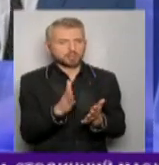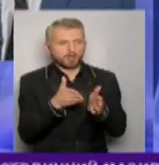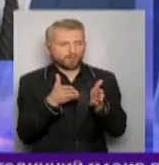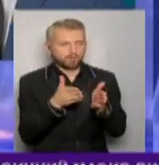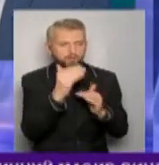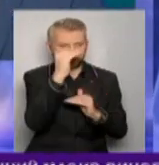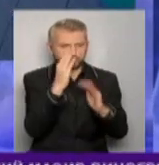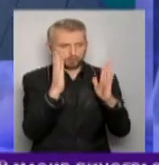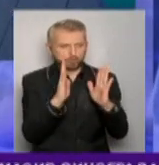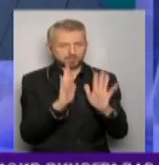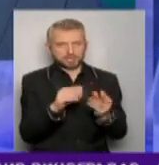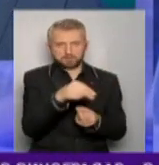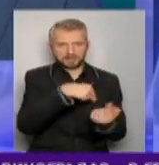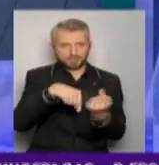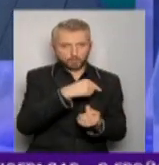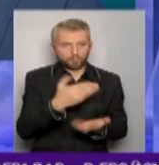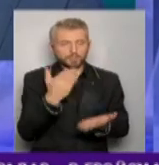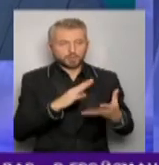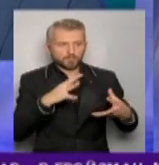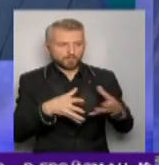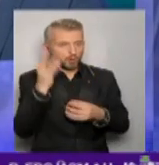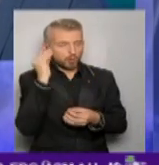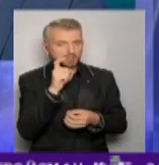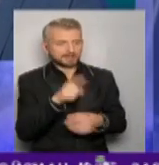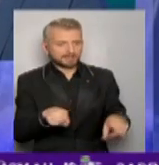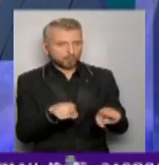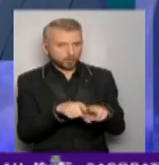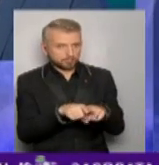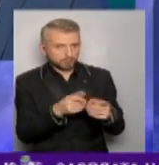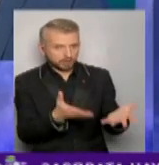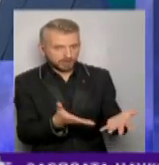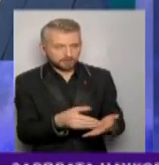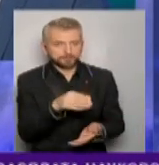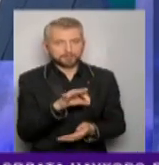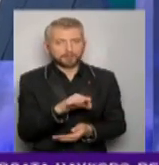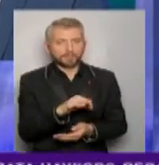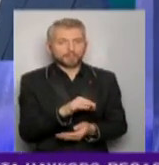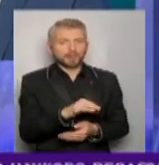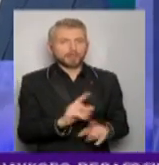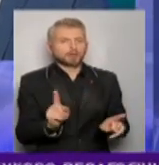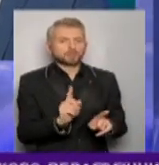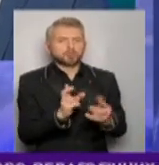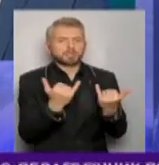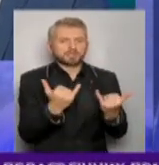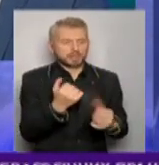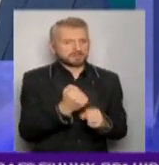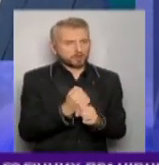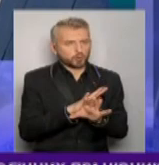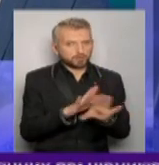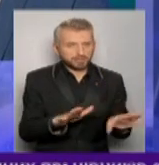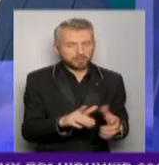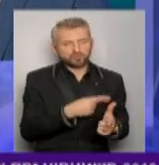тільки бізнесовому. Якщо виходити із такої моделі, то що би зараз не зробили,